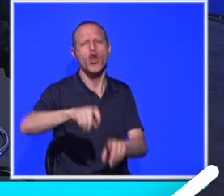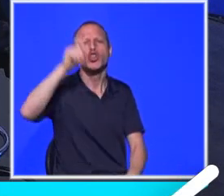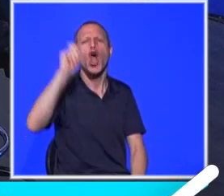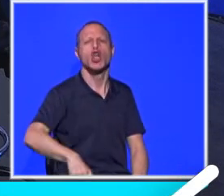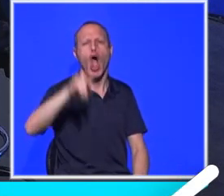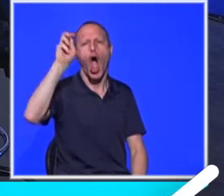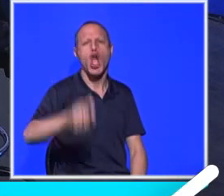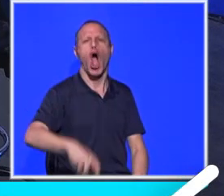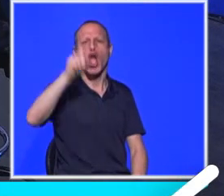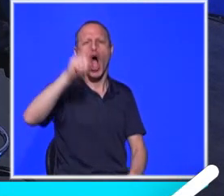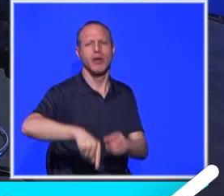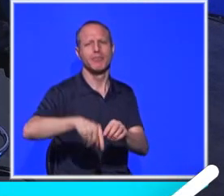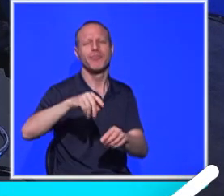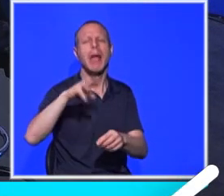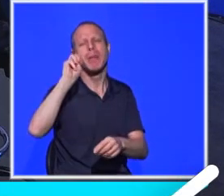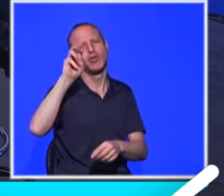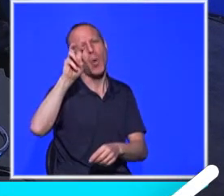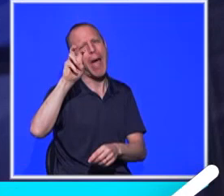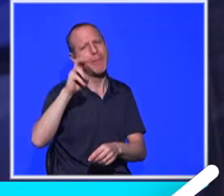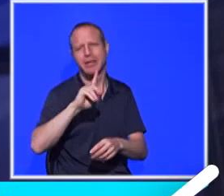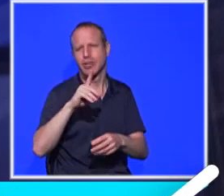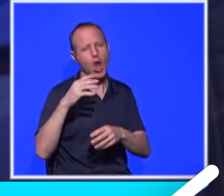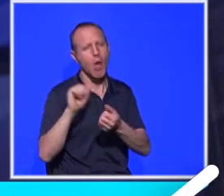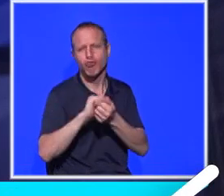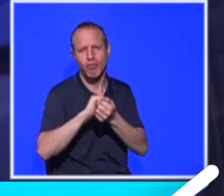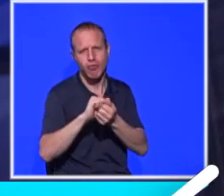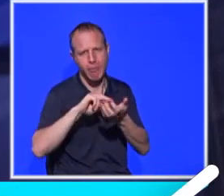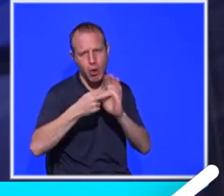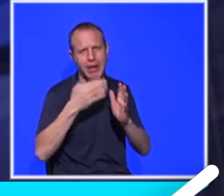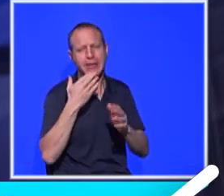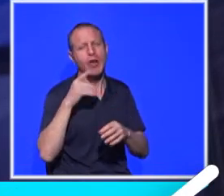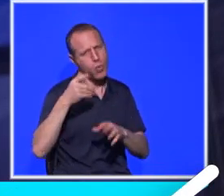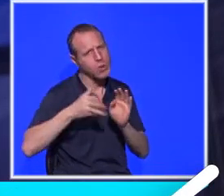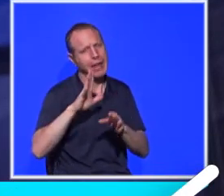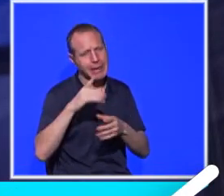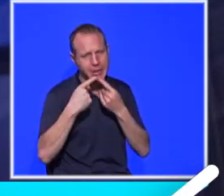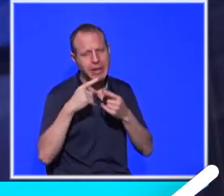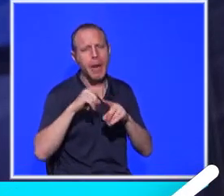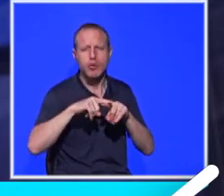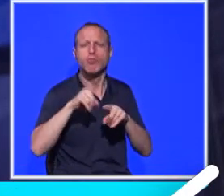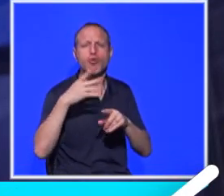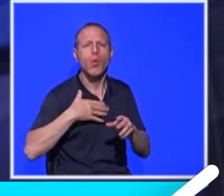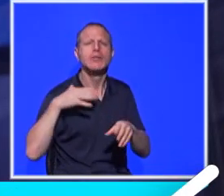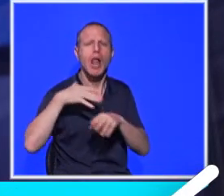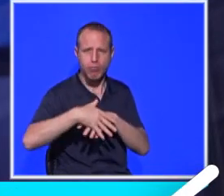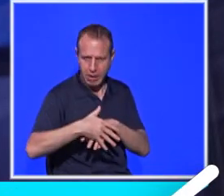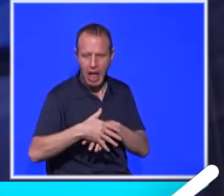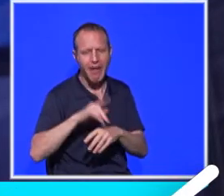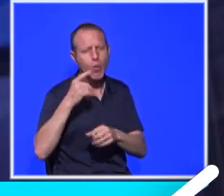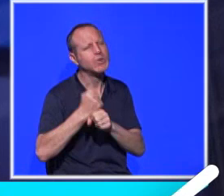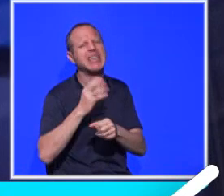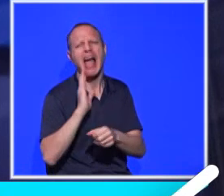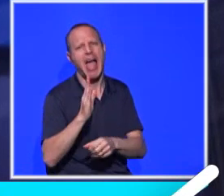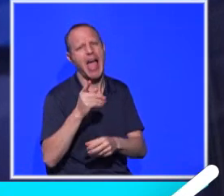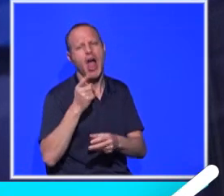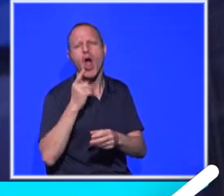לא משופשף בפוליטיקה הישראלית. נכון, הוא יצר אולי שיח מסוים שבא ואומר אנחנו רוצים להשפיע, אבל הוא עושה את זה רע. הוא עושה את זה בצורה לא כל